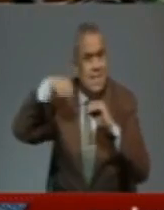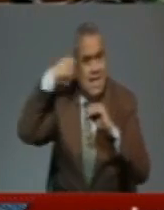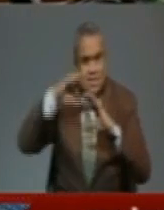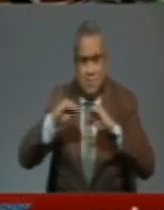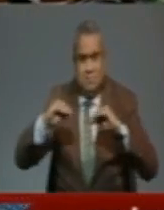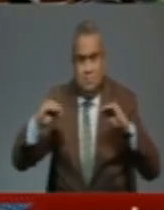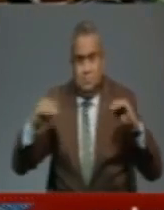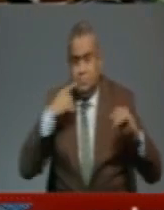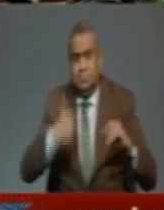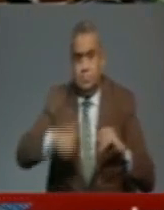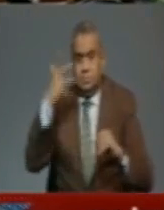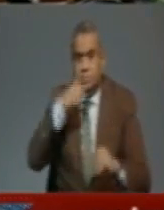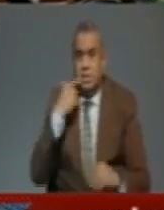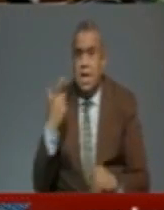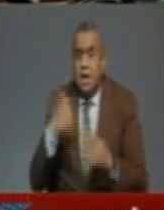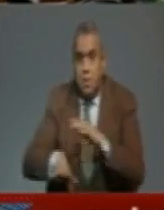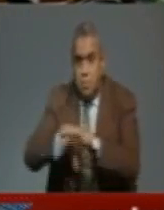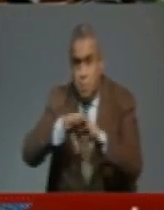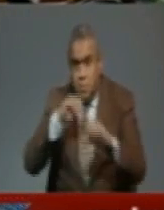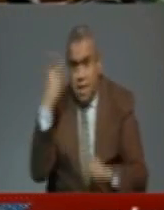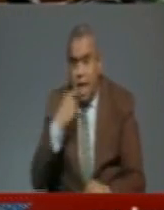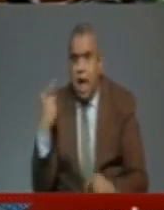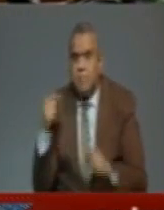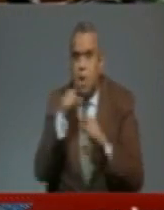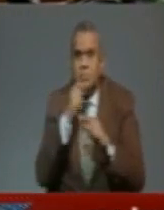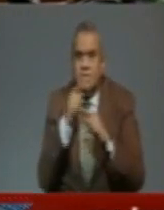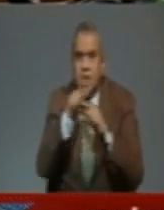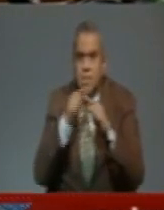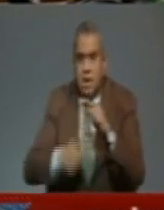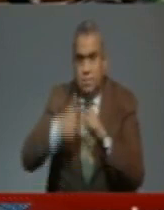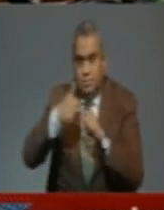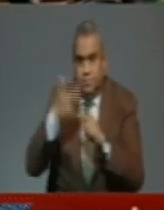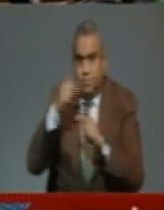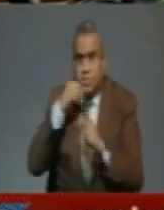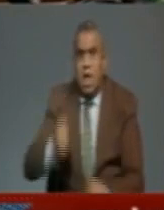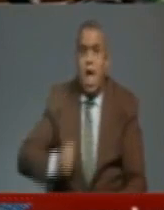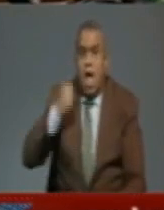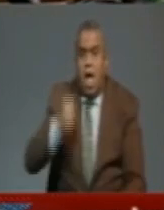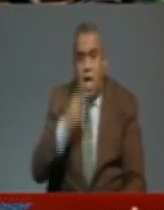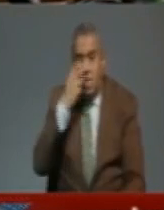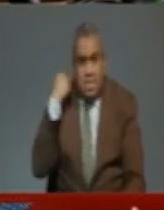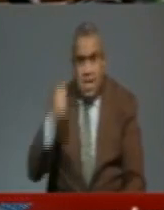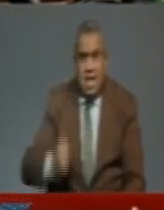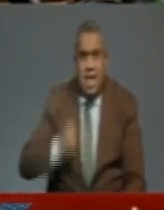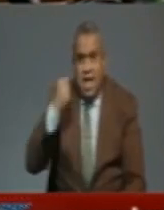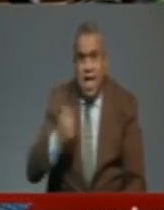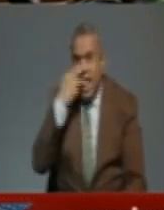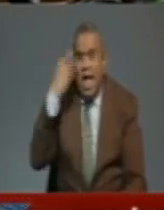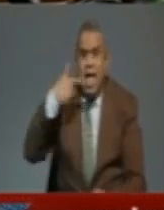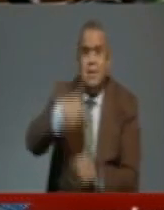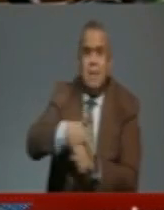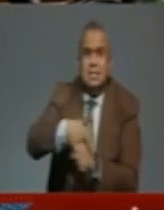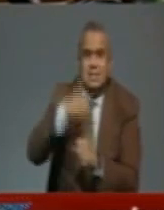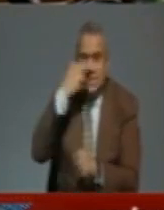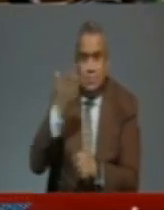تنفيذها النهارده ل 55%. اعمال السكك الحديديه كان موجود يا فندم قبل كده سكك حديد ديزل زي ما قلت لحضرتك، ثم